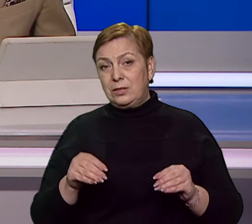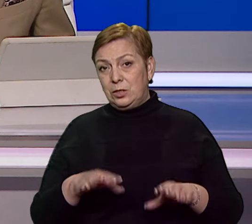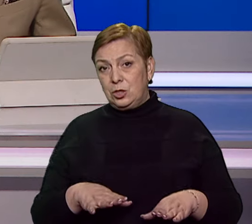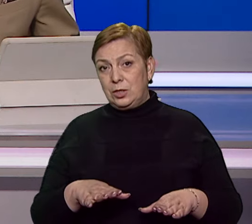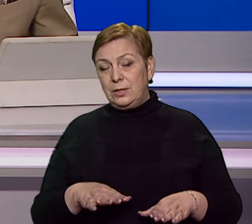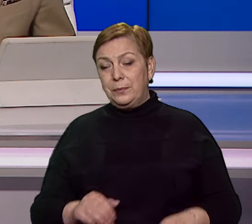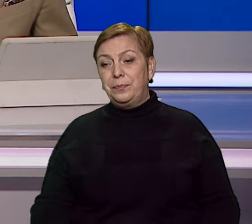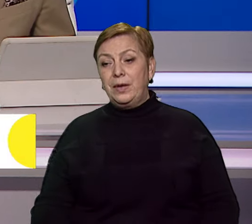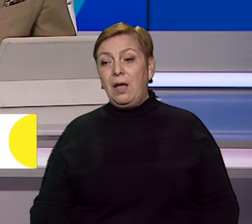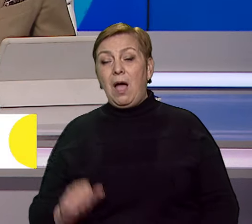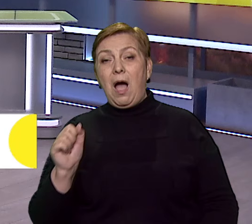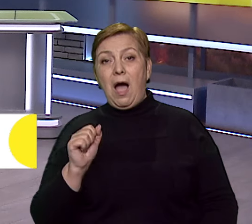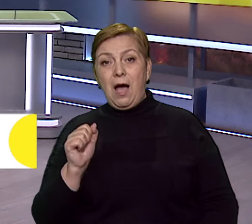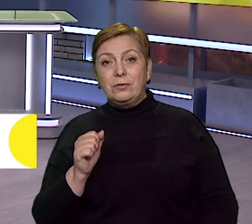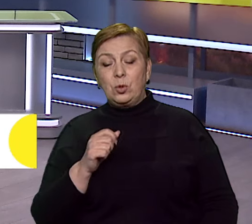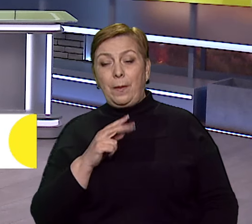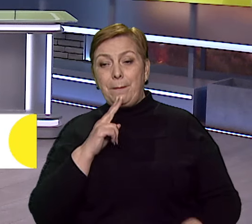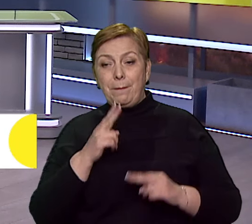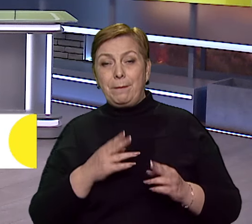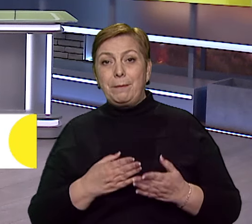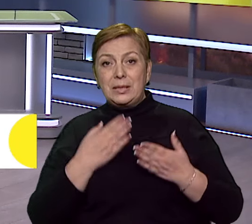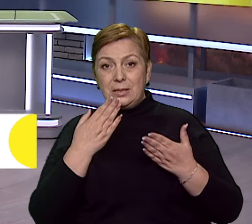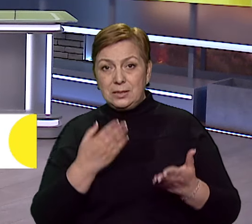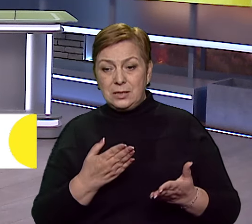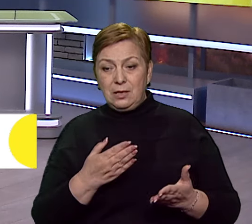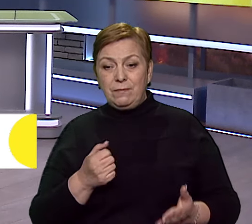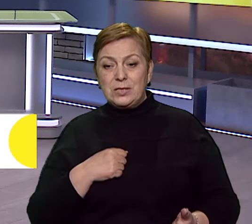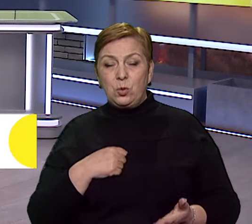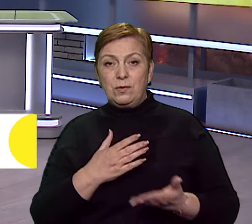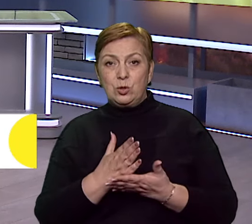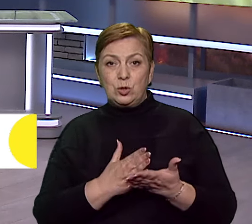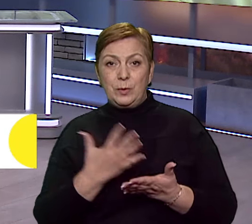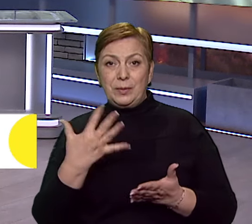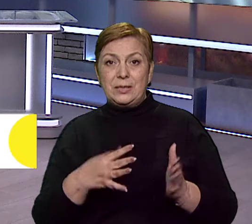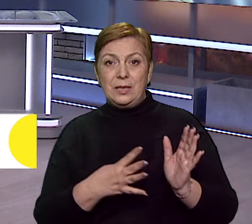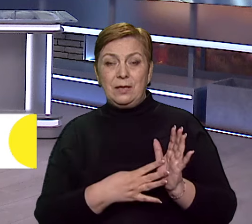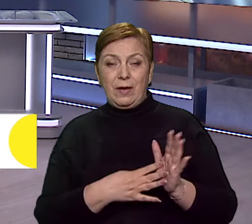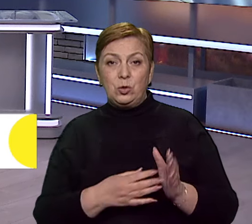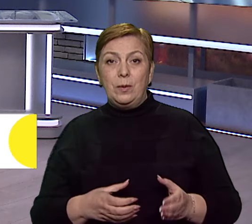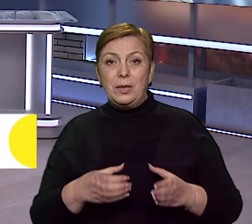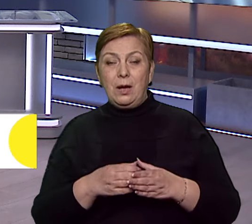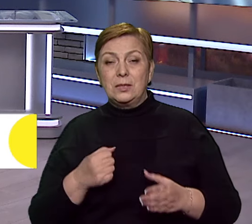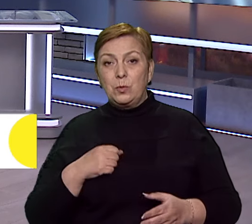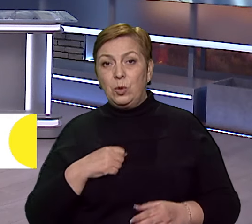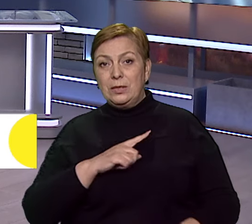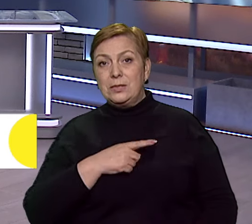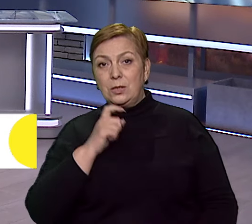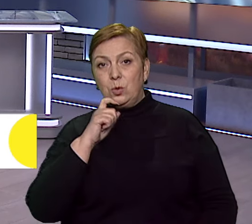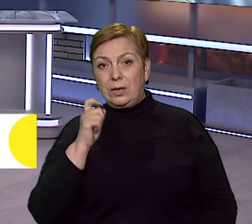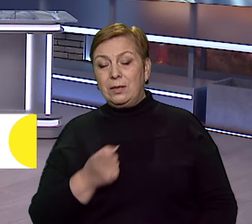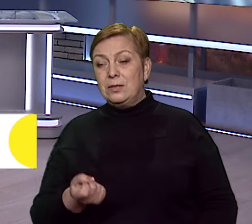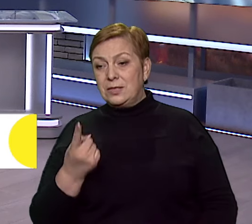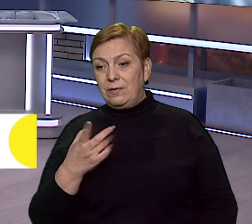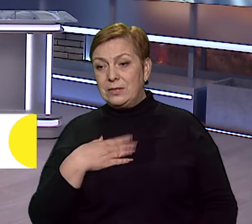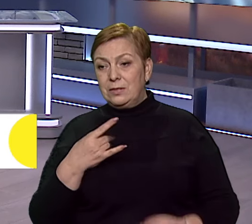Павло Петриченко, сам автор петиції щодо обмеження роботи онлайн-казино, військовослужбовець 59-ї бригади Збройних сил України, з'являється на